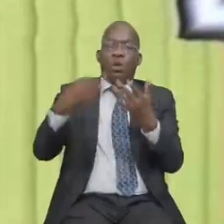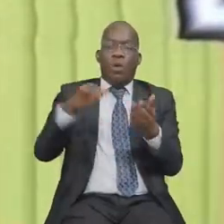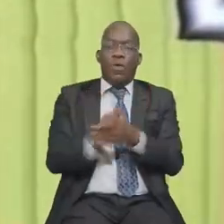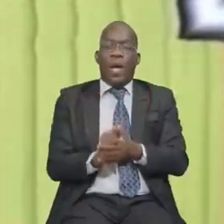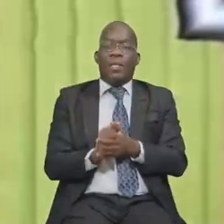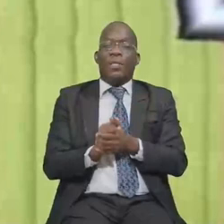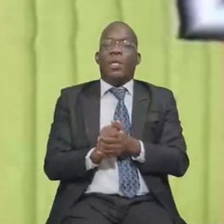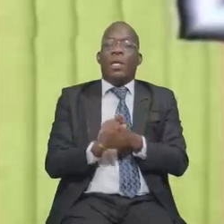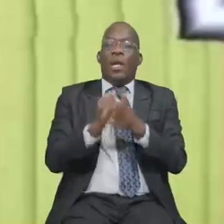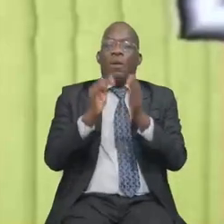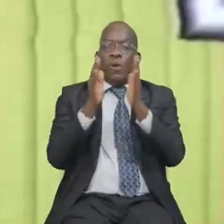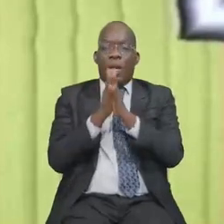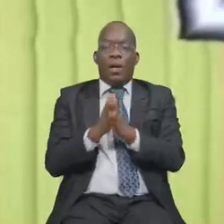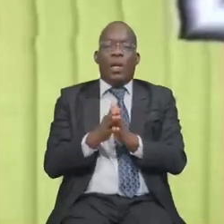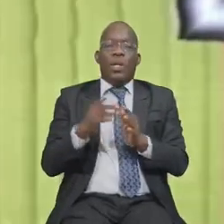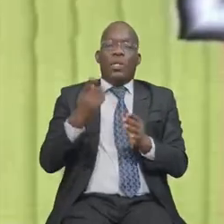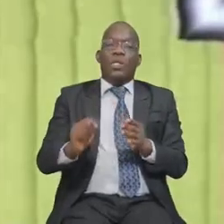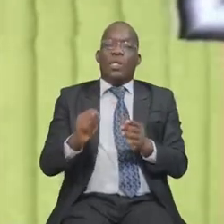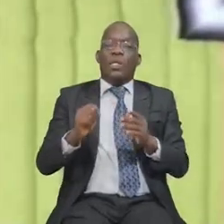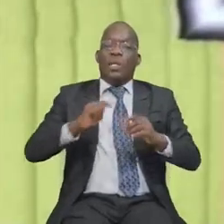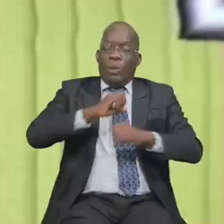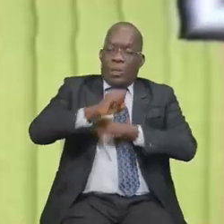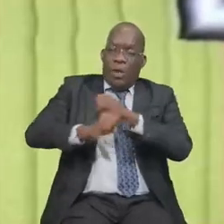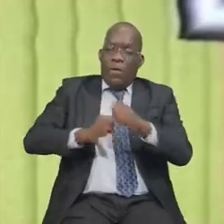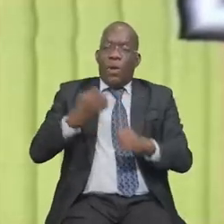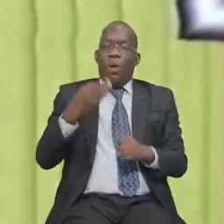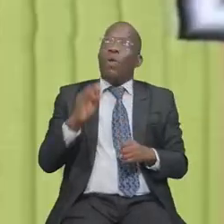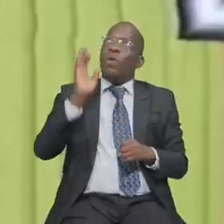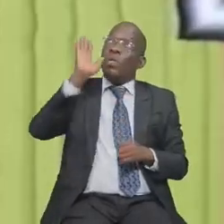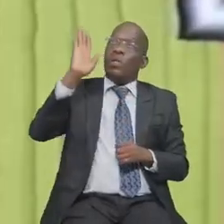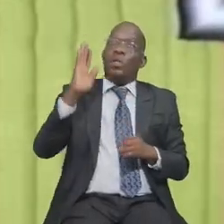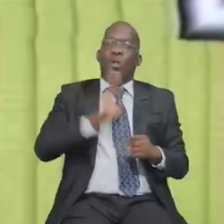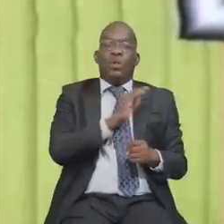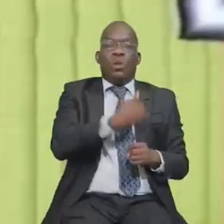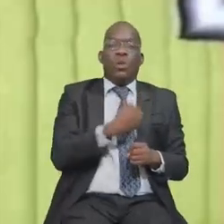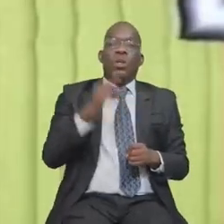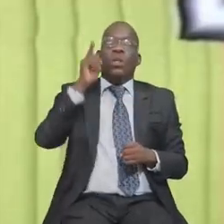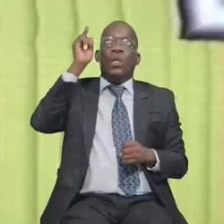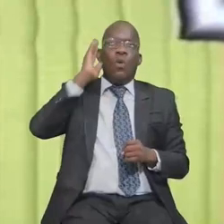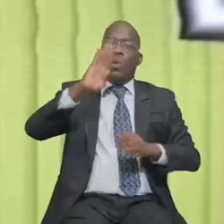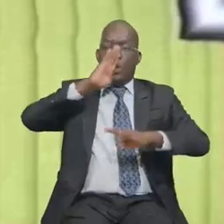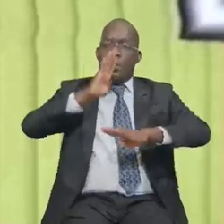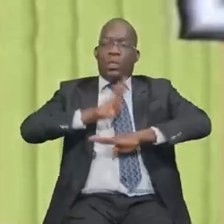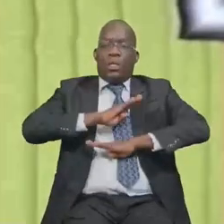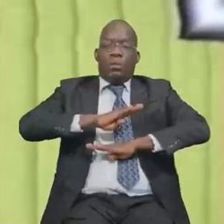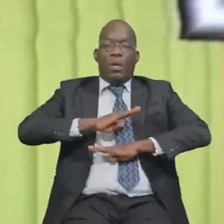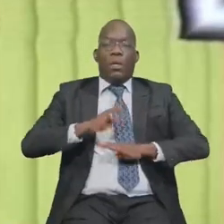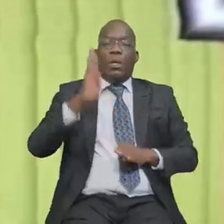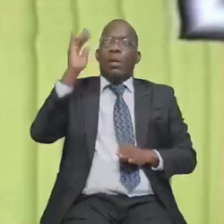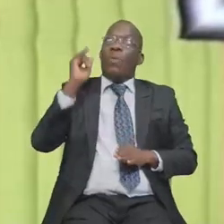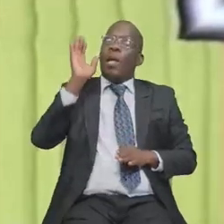âme, il rassasira ses regards. Par sa connaissance, mon serviteur